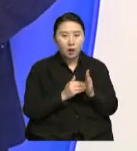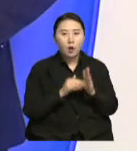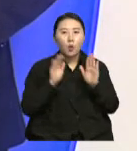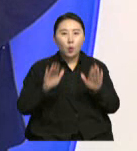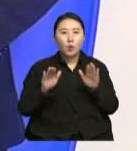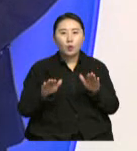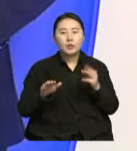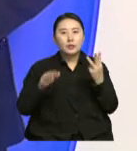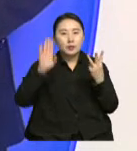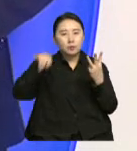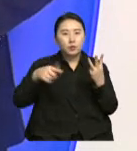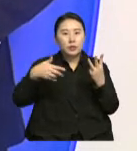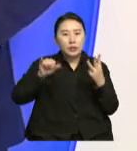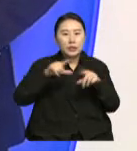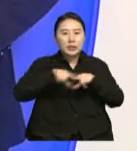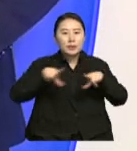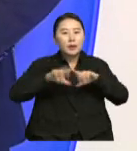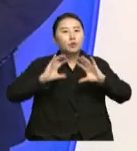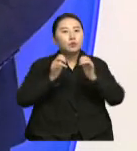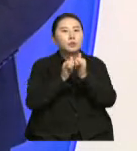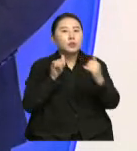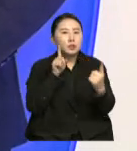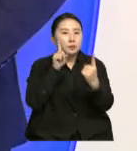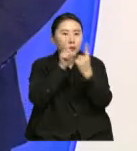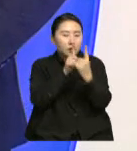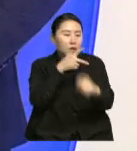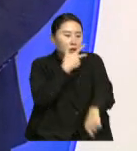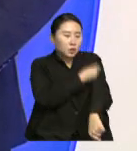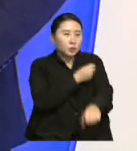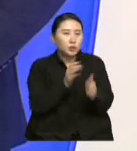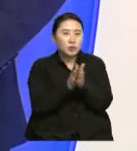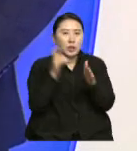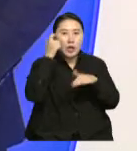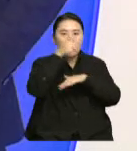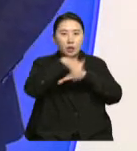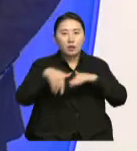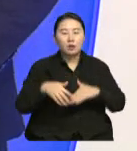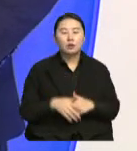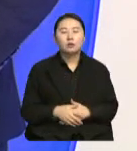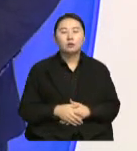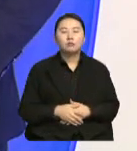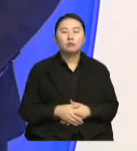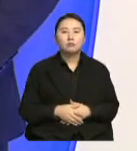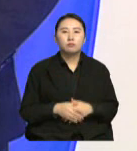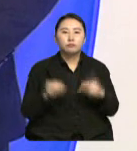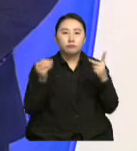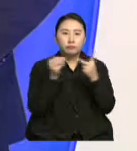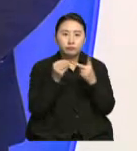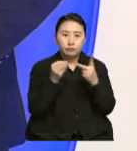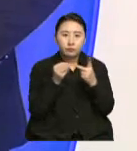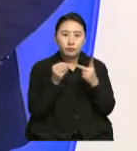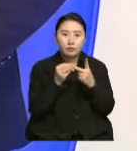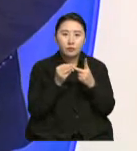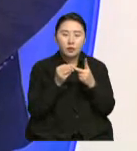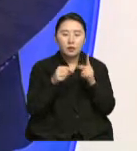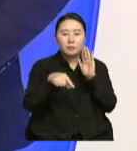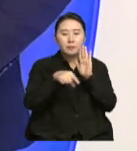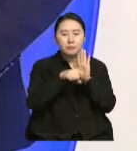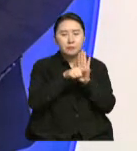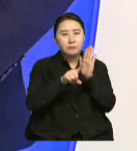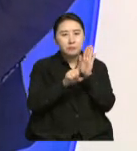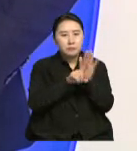올 3분기부터 일반 국민에 대한 접종도 진행하겠다는 계획입니다. 두 번째 키워드는 양성